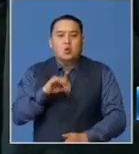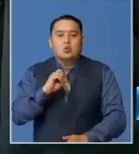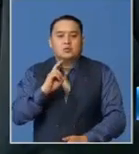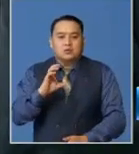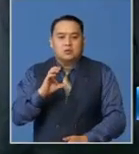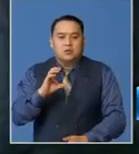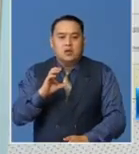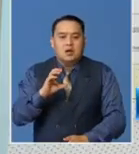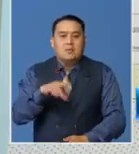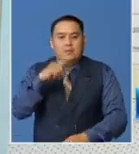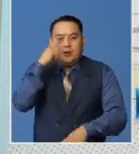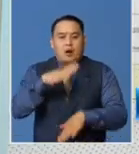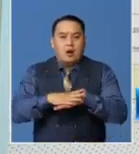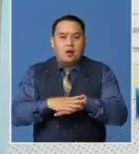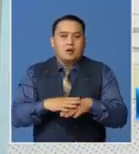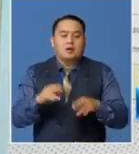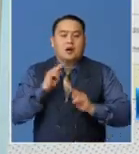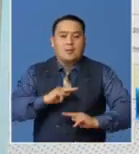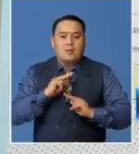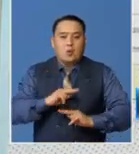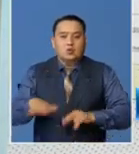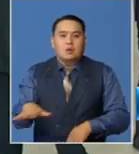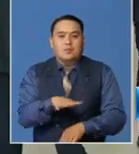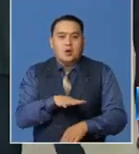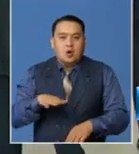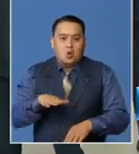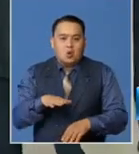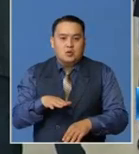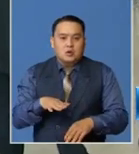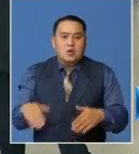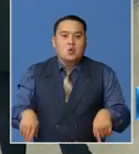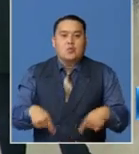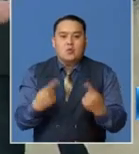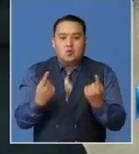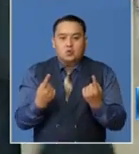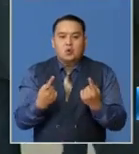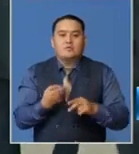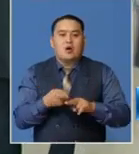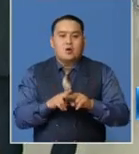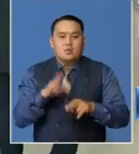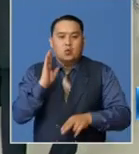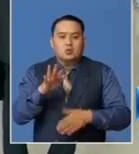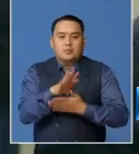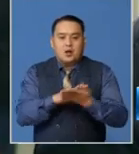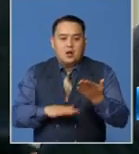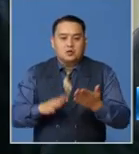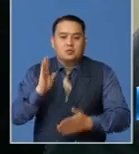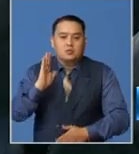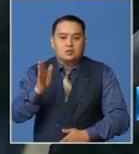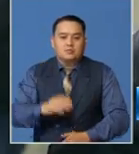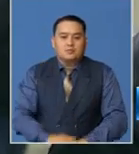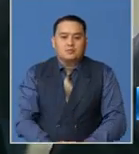заверил аманды баталов комплексная работа по развитию побережья озера и модернизации info структуры будет продолжена и в